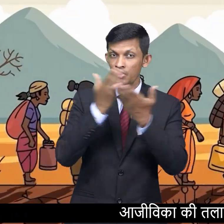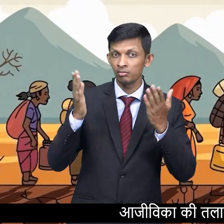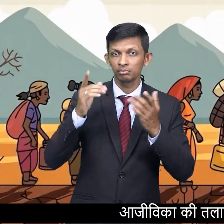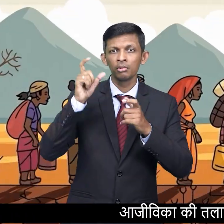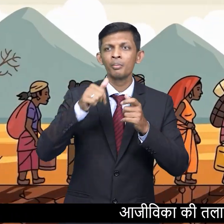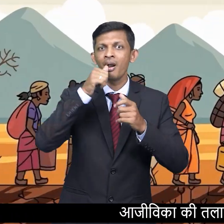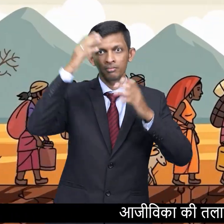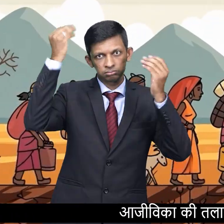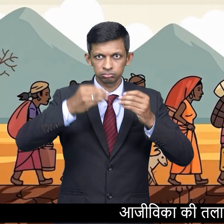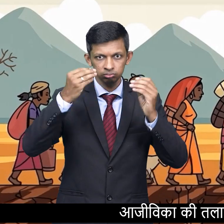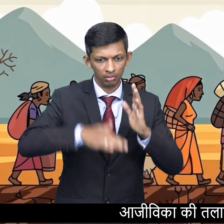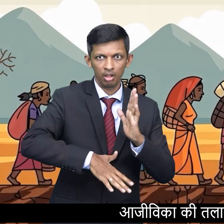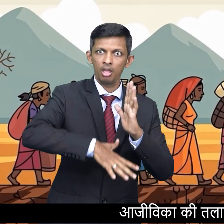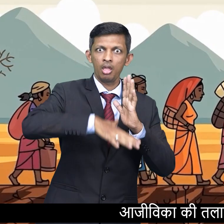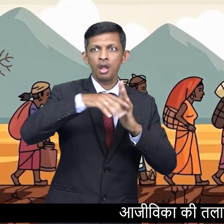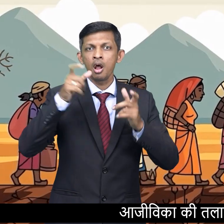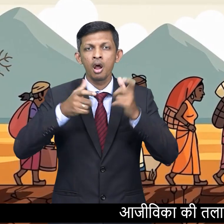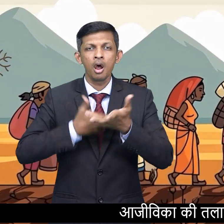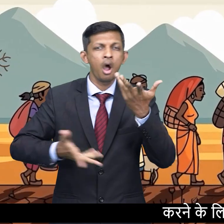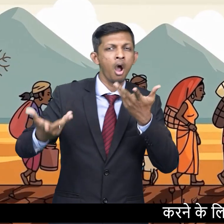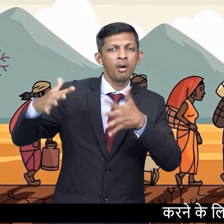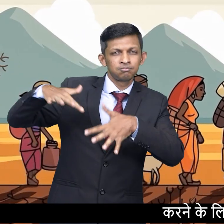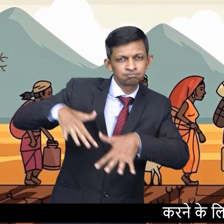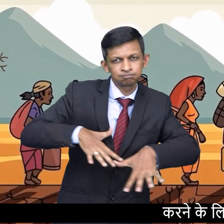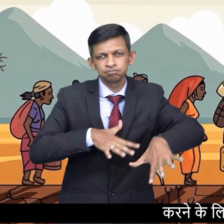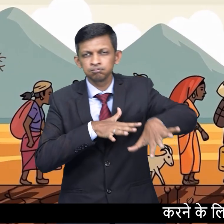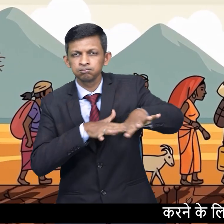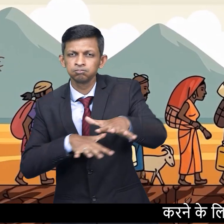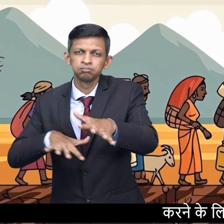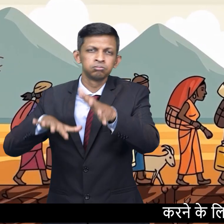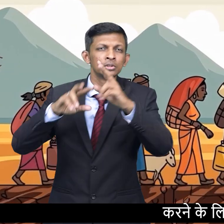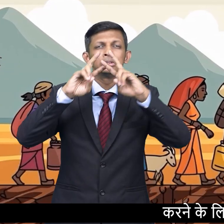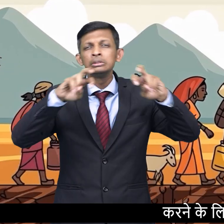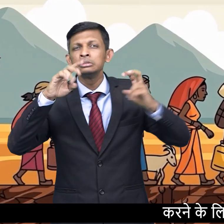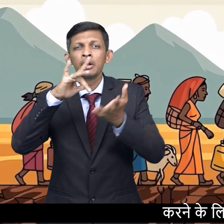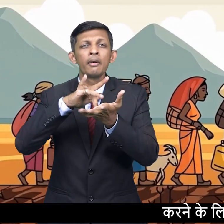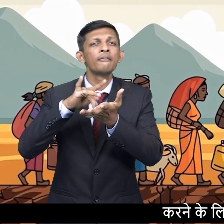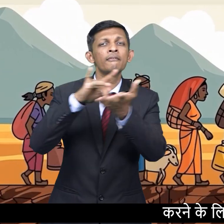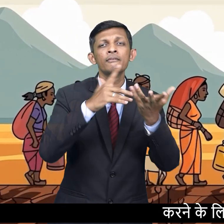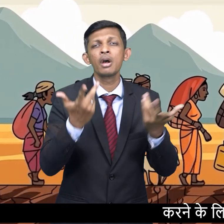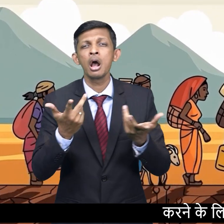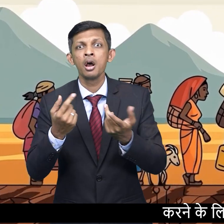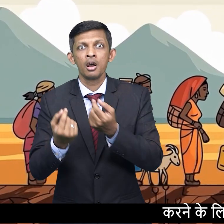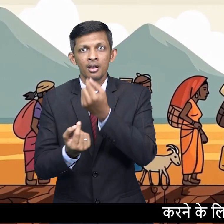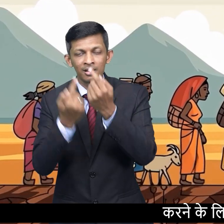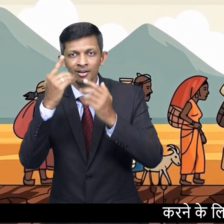आजीविका की तलाश में लोगों को अन्य स्थानों पर पलायन करने के लिए मजबूर होना पड़ सकता है।